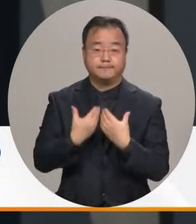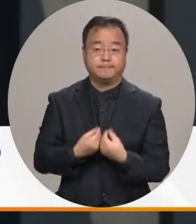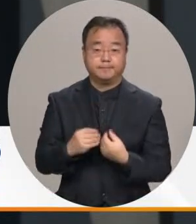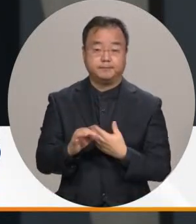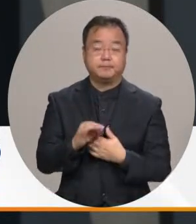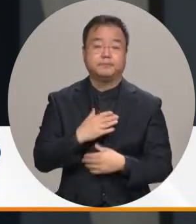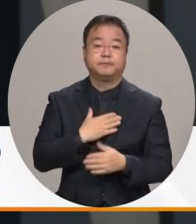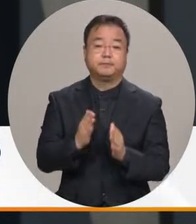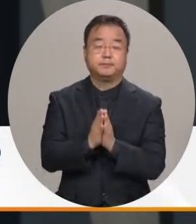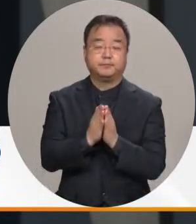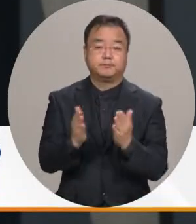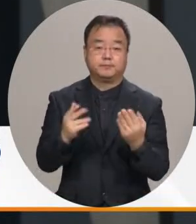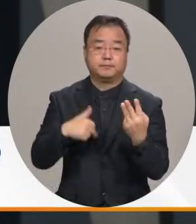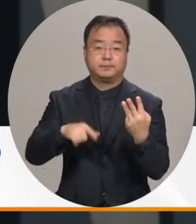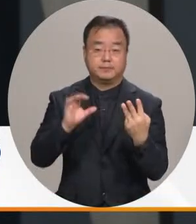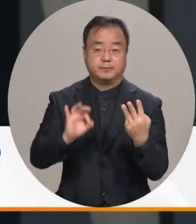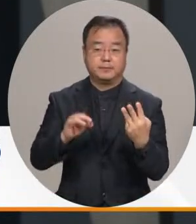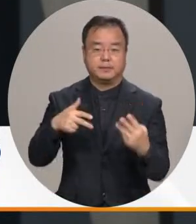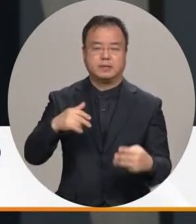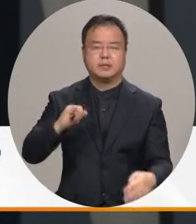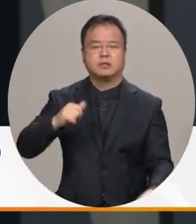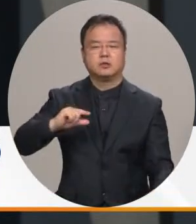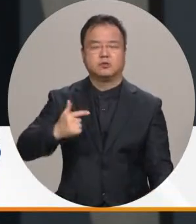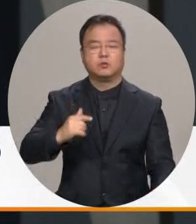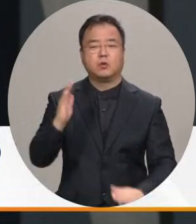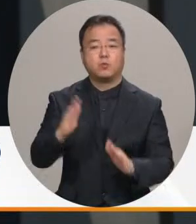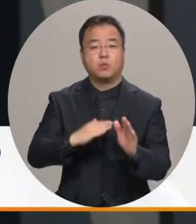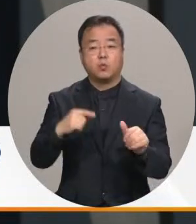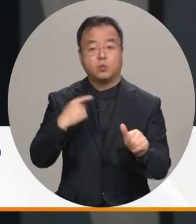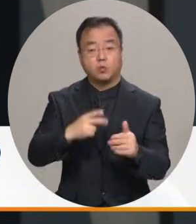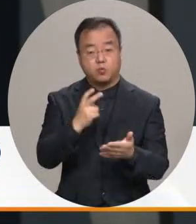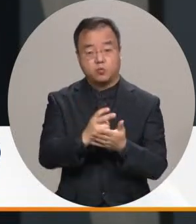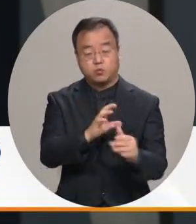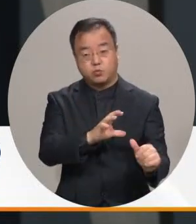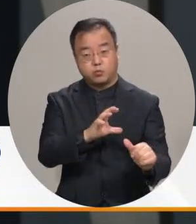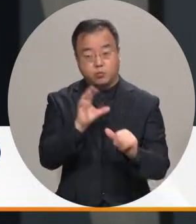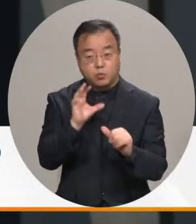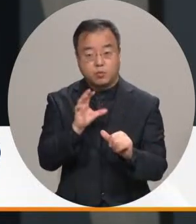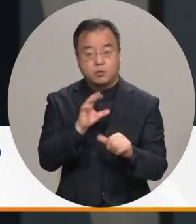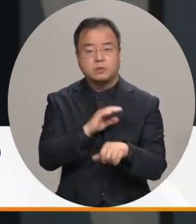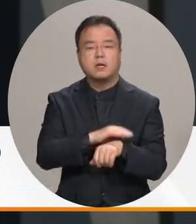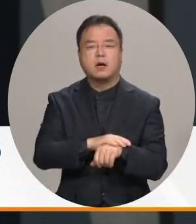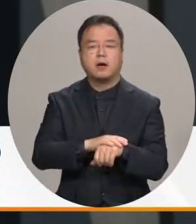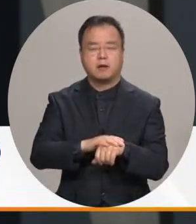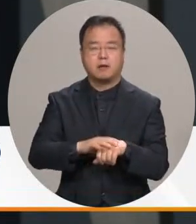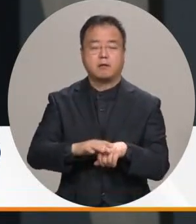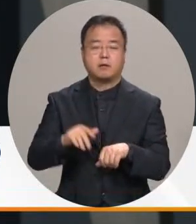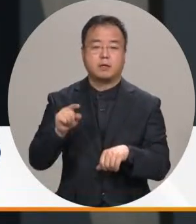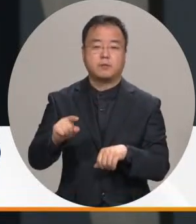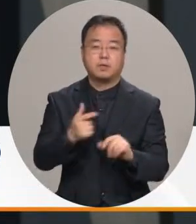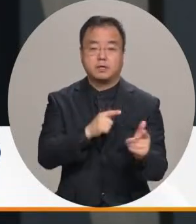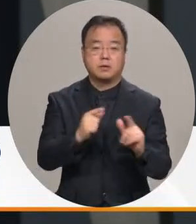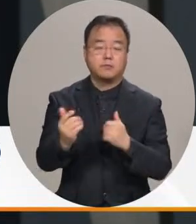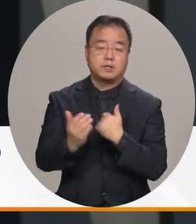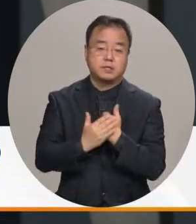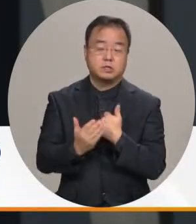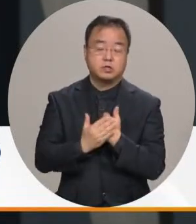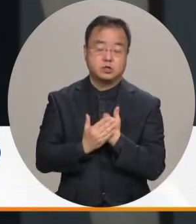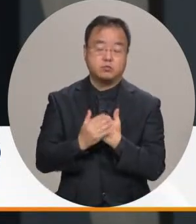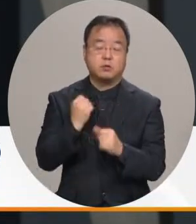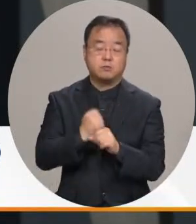책에 있는 3장에 나오는 지연이는 공교육 제도를 오히려 활용해서 여러 가지 지원을 많이